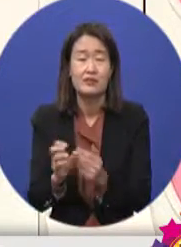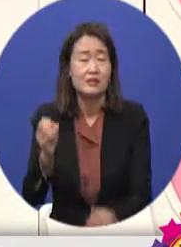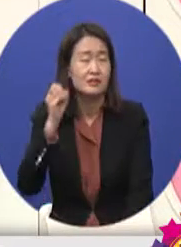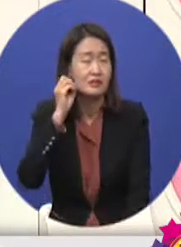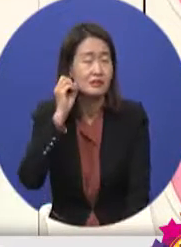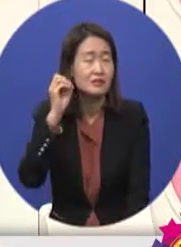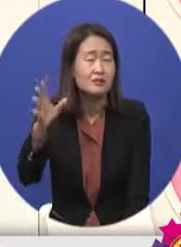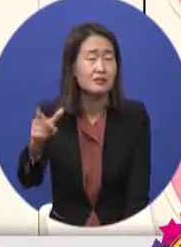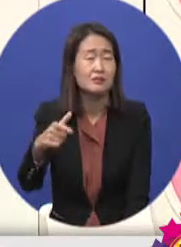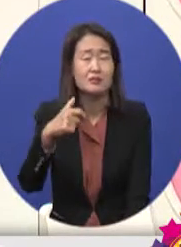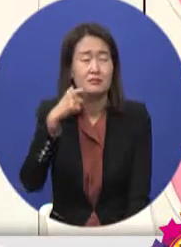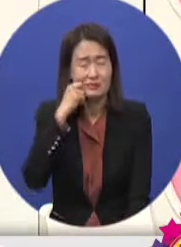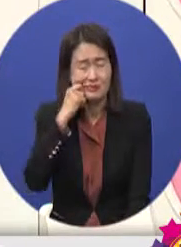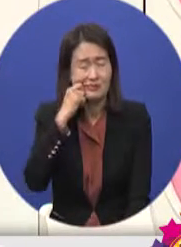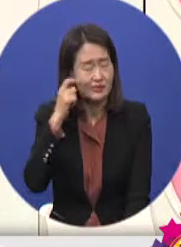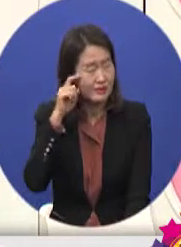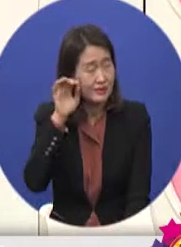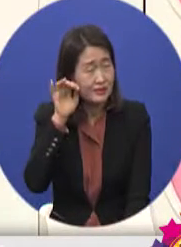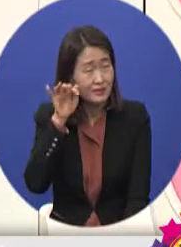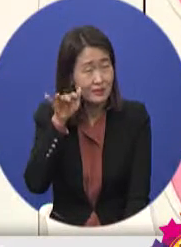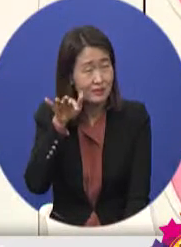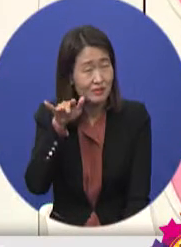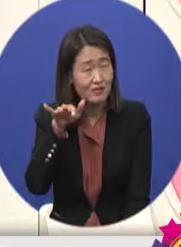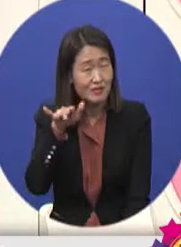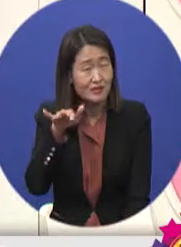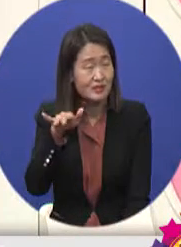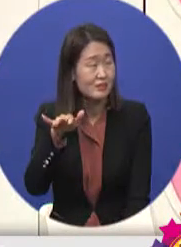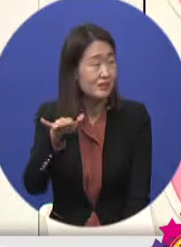나면 못 잊어